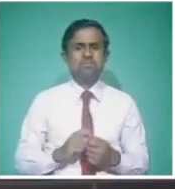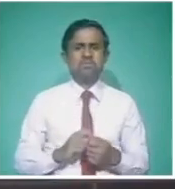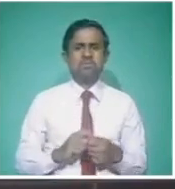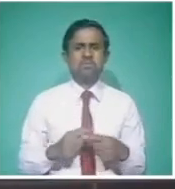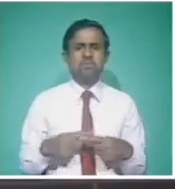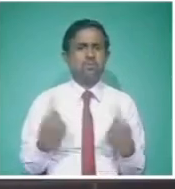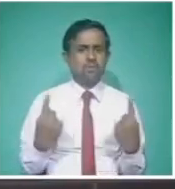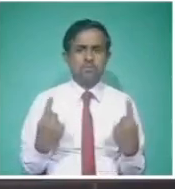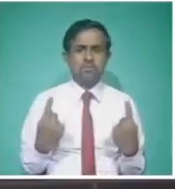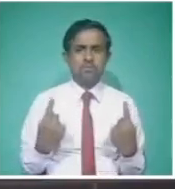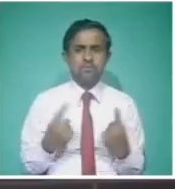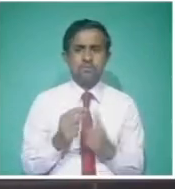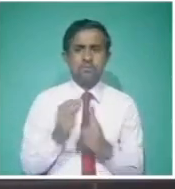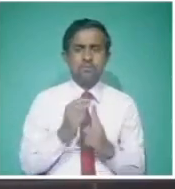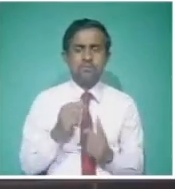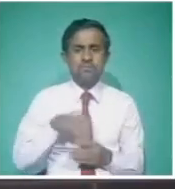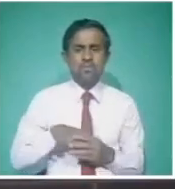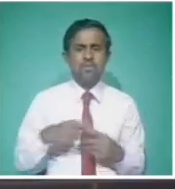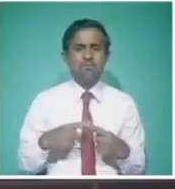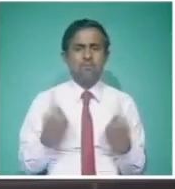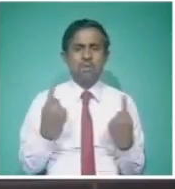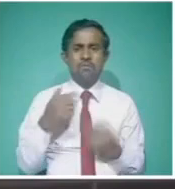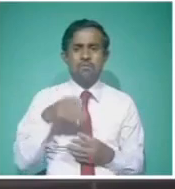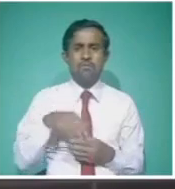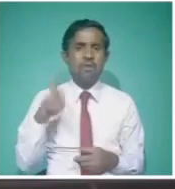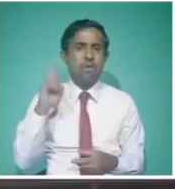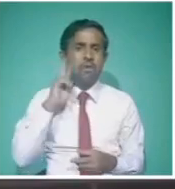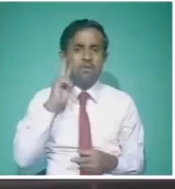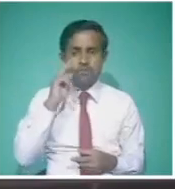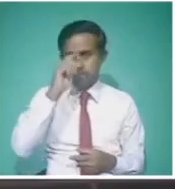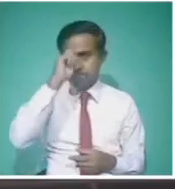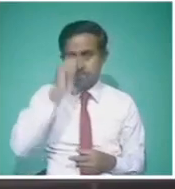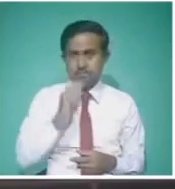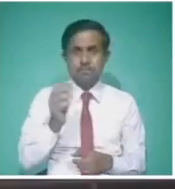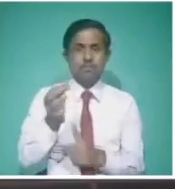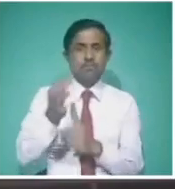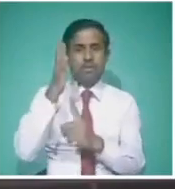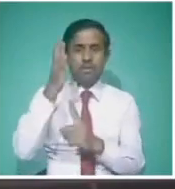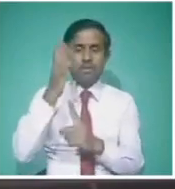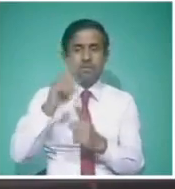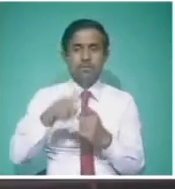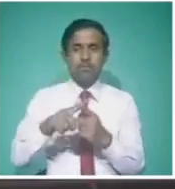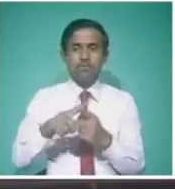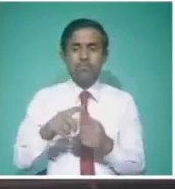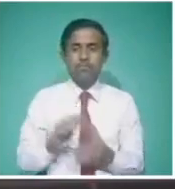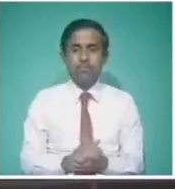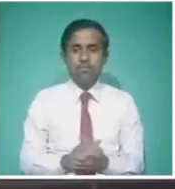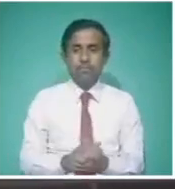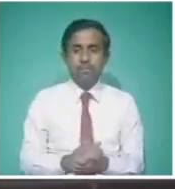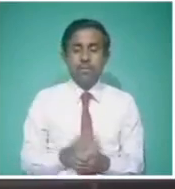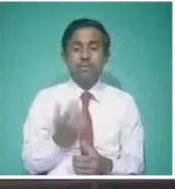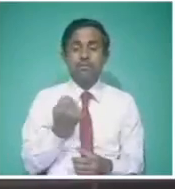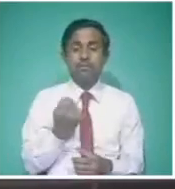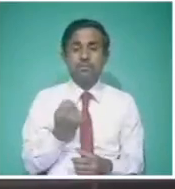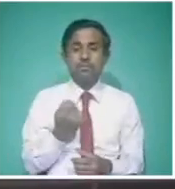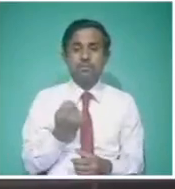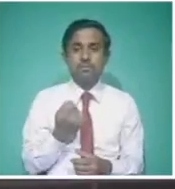මේ පාර්ලිමේන්තුවේ මේ තියෙන විකෘතිය තුලින් රනිල් වික්‍රමසිංහ මැතිතුමා ජනාධිපති වෙලා තියෙනවා. මේ ආර්ථික